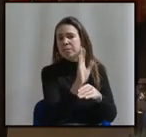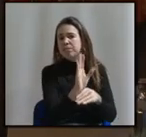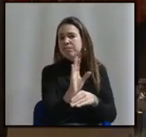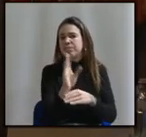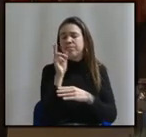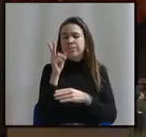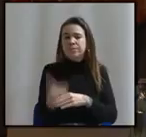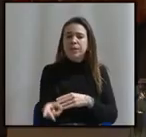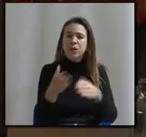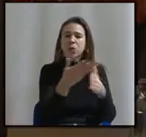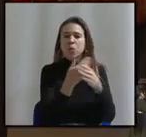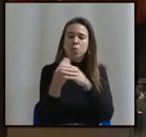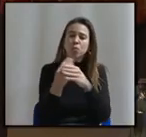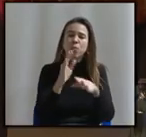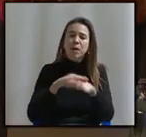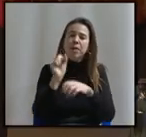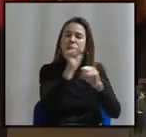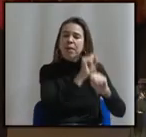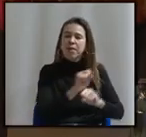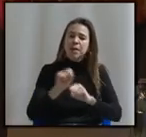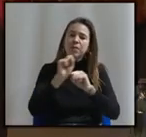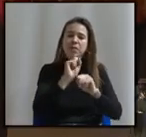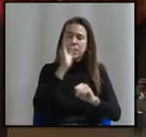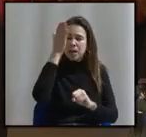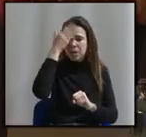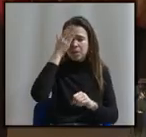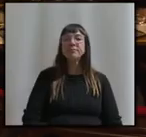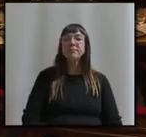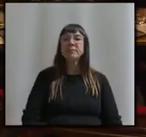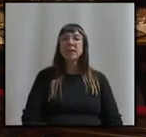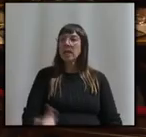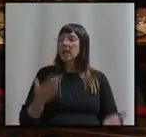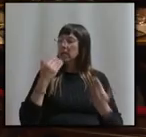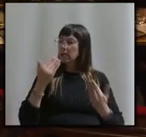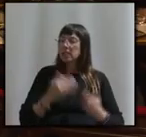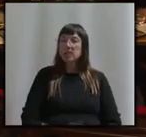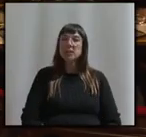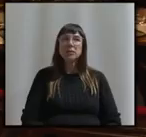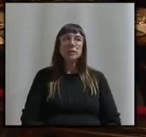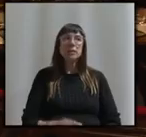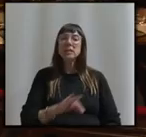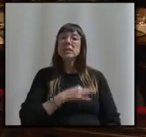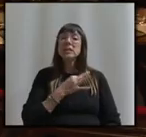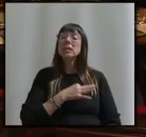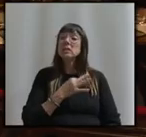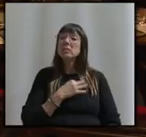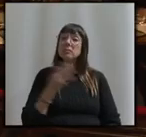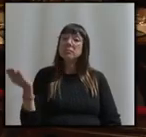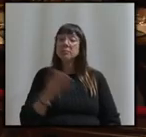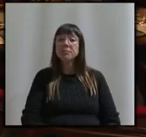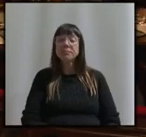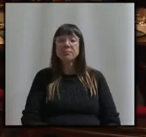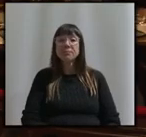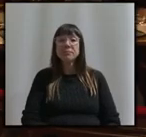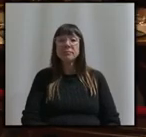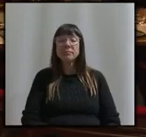per defensar la capitalitat compartida a la vegueria a la Catalunya Central. Senyor Riera, endavant, per som-hi.